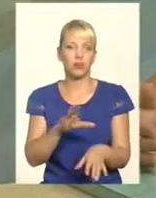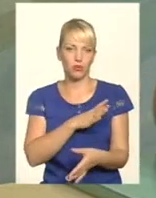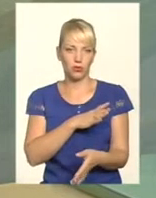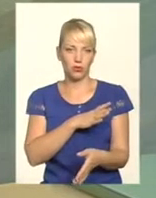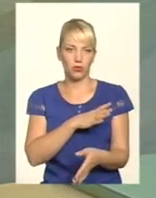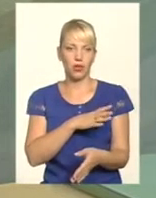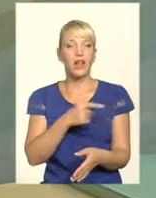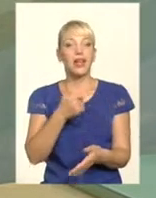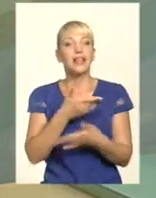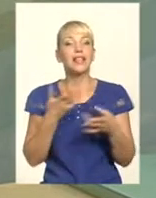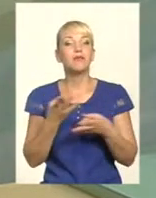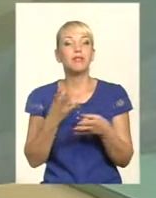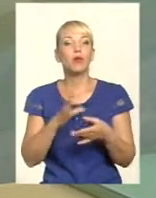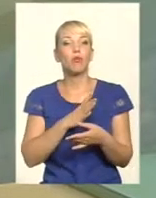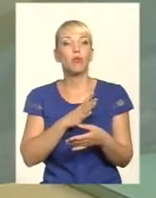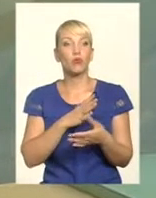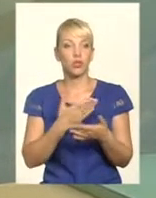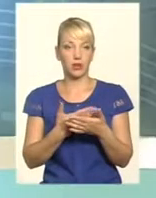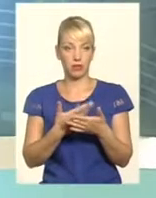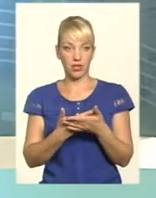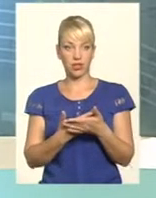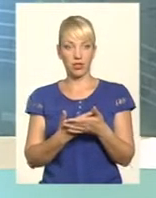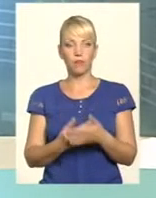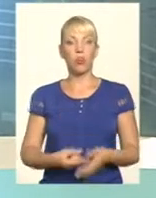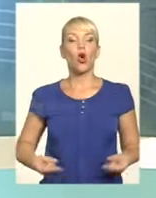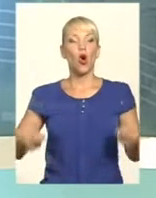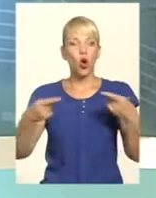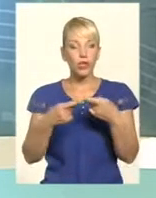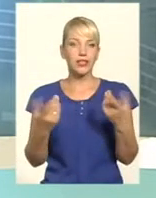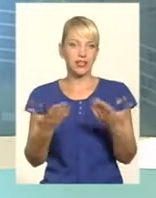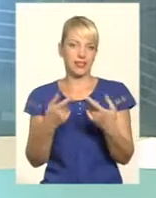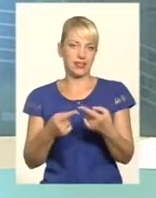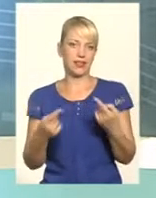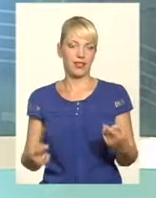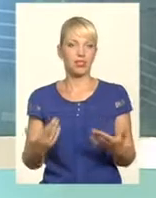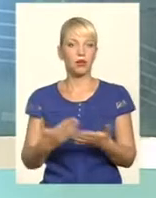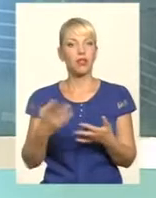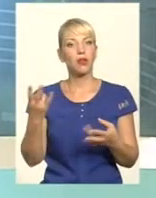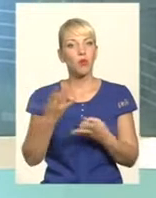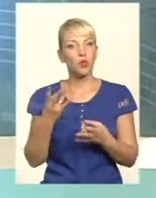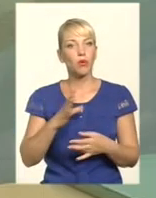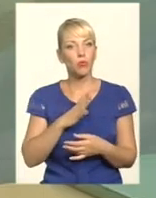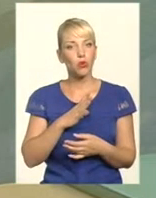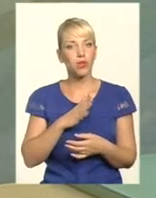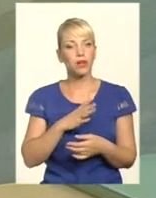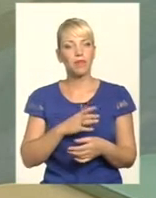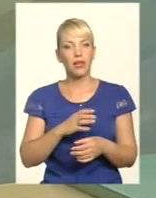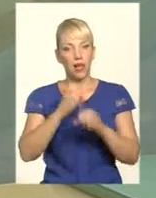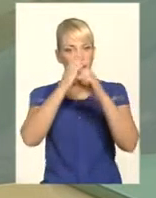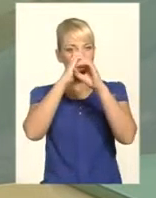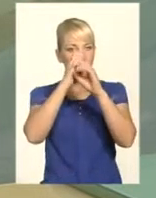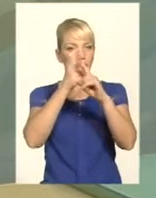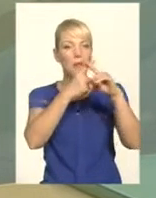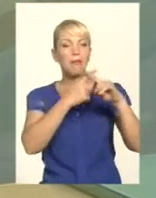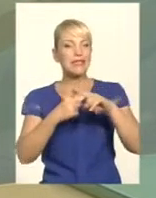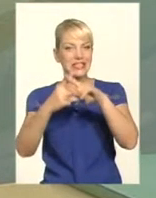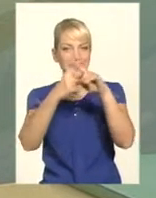Тобто нам було потрібно, наприклад, конкретні речі. Да? Наприклад, потрібні були приціли оптичні, були